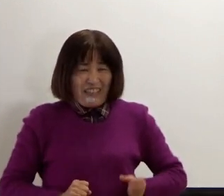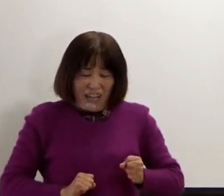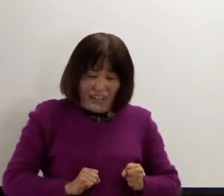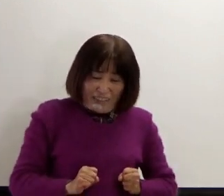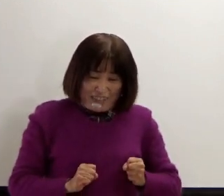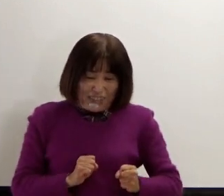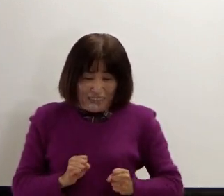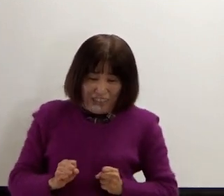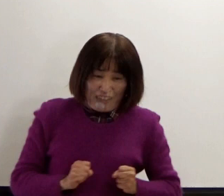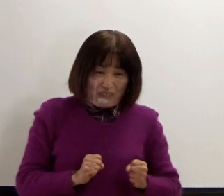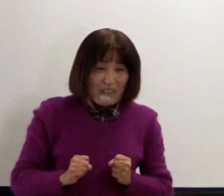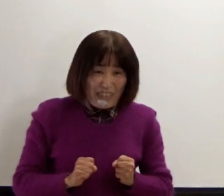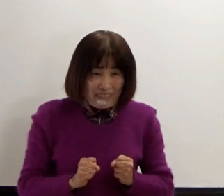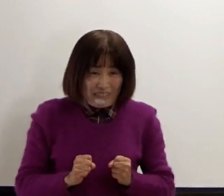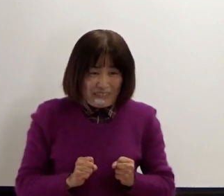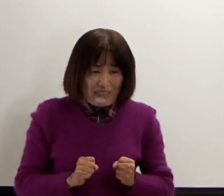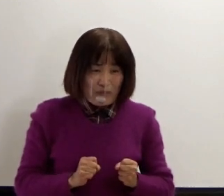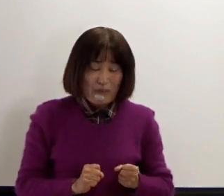ですよね。だ神様はやっぱりね、